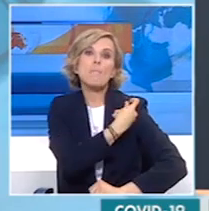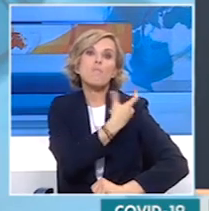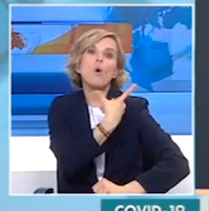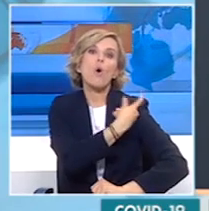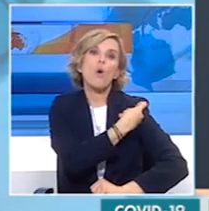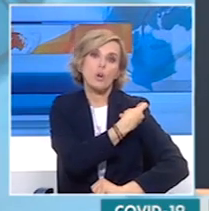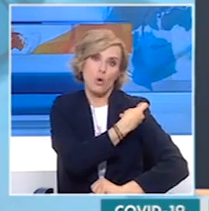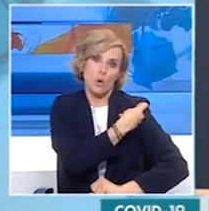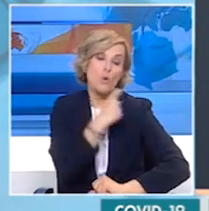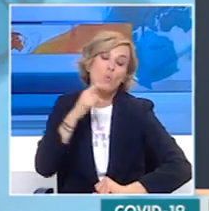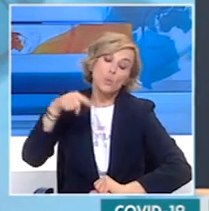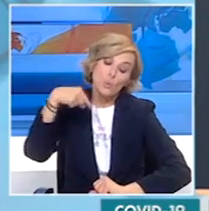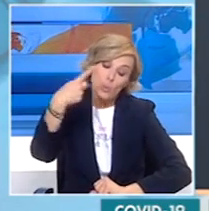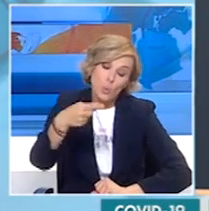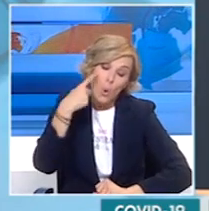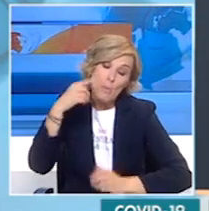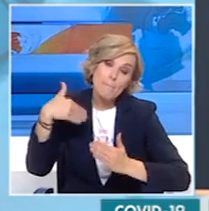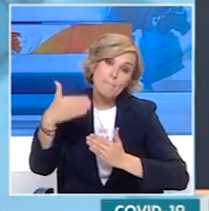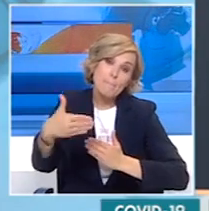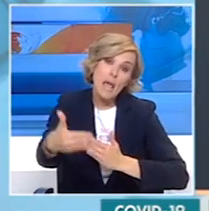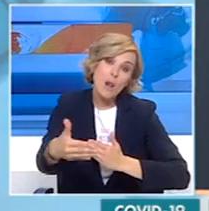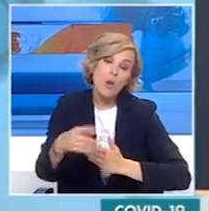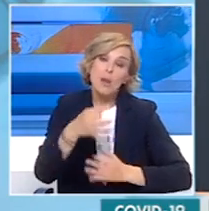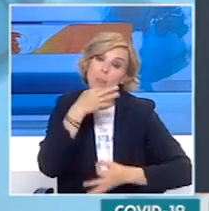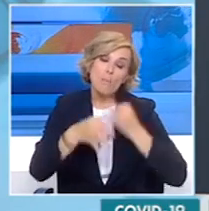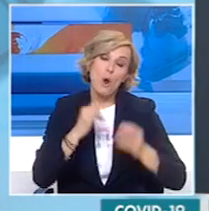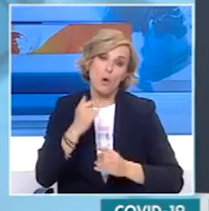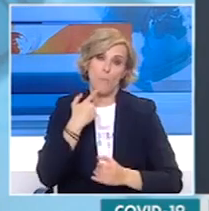από οποιαδήποτε άλλη χρονιά. Αλλά αυτό είναι το μέλλον, δεν μπορώ να το πω με σιγουριά.